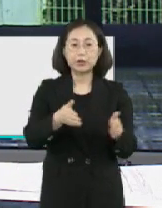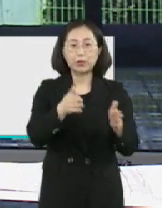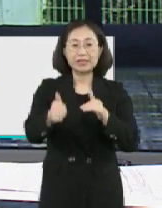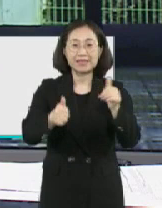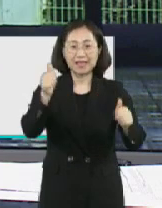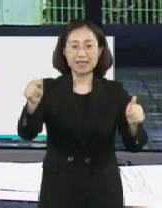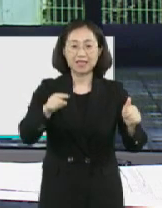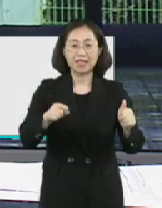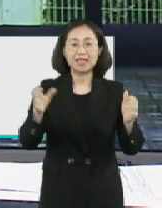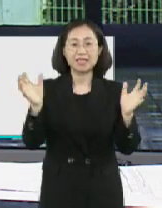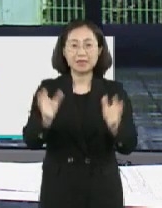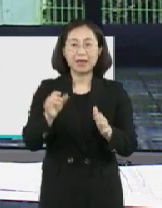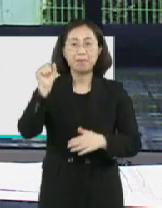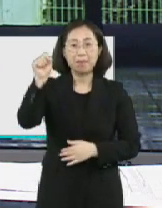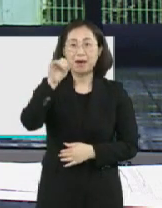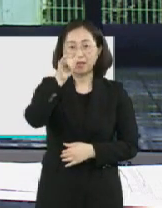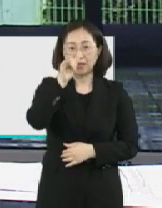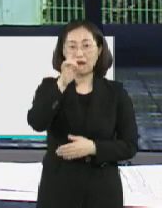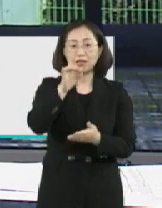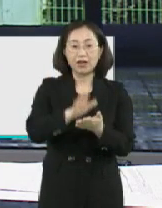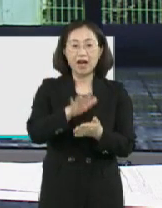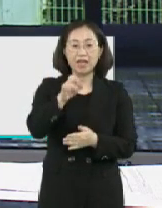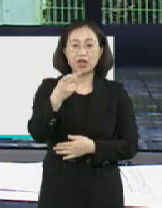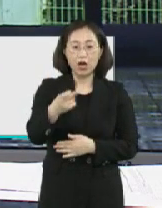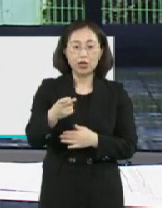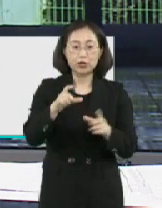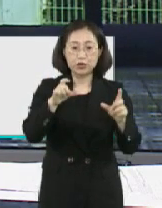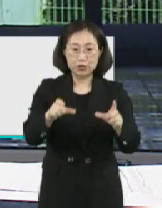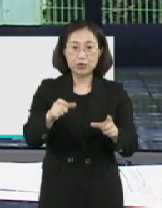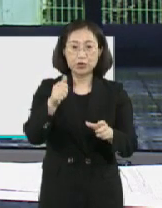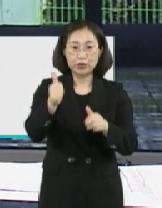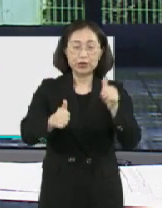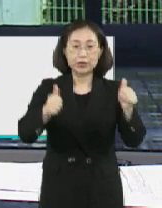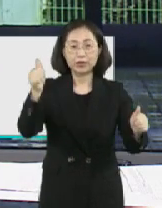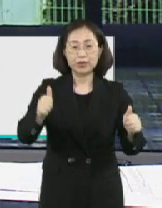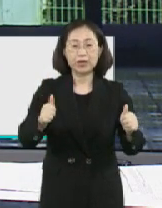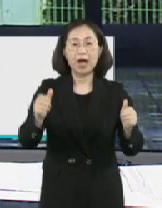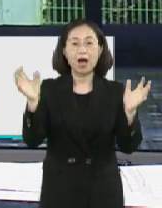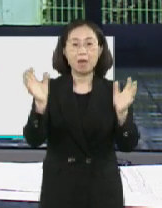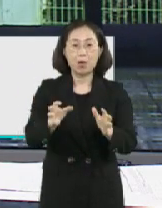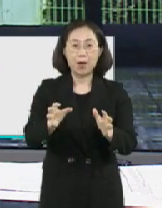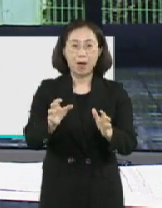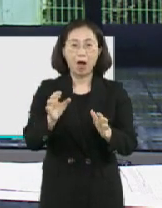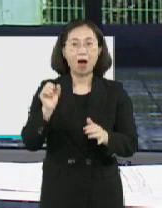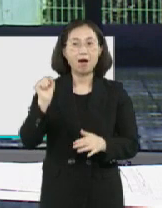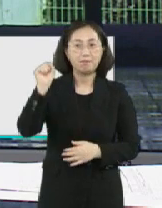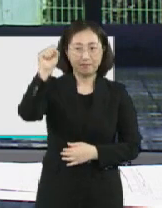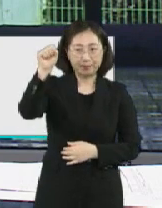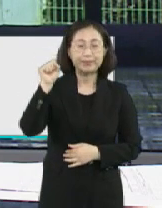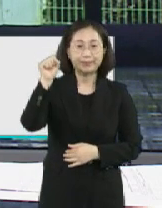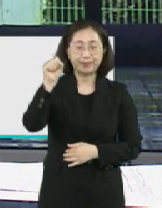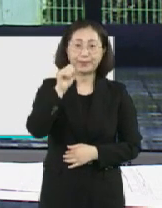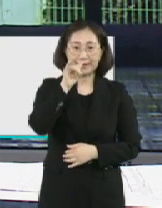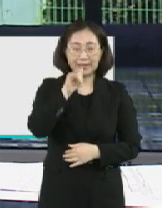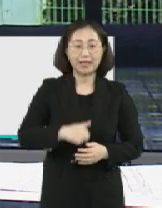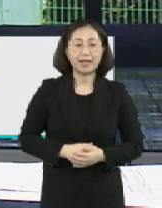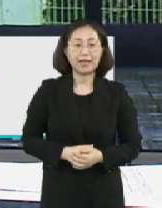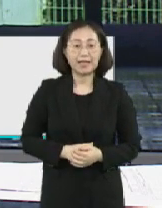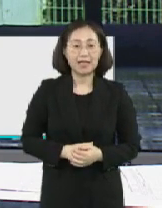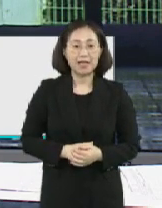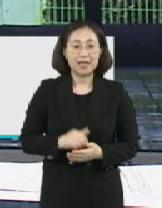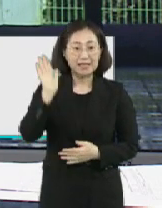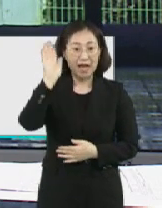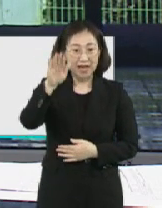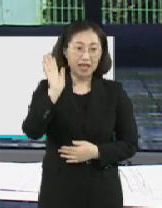나섰습니다. 오늘 천안에서 12개 시장 군수가 모여 이대로 물러설 수 없다며 불씨를 다시 살리자고 나섰는데